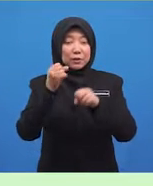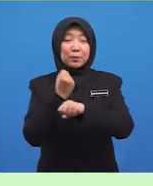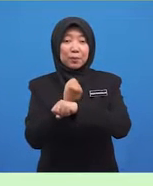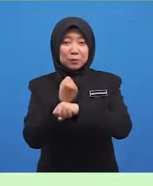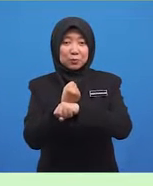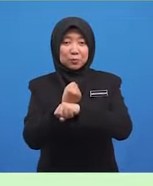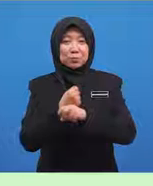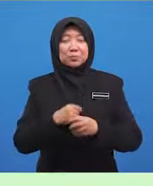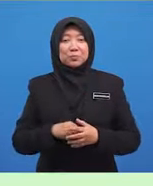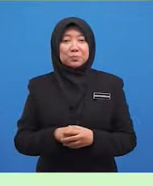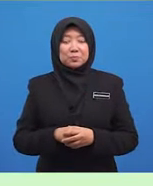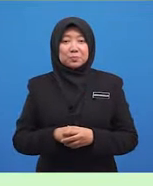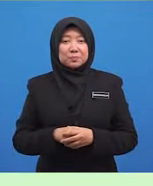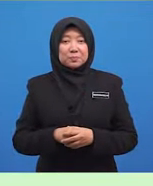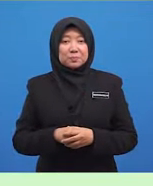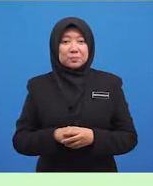batu.